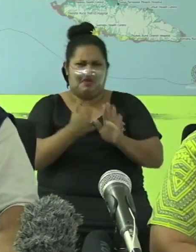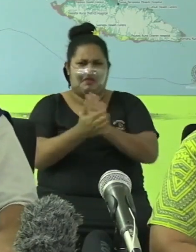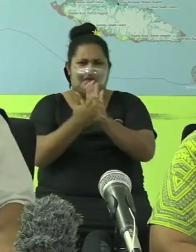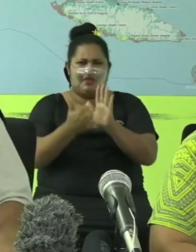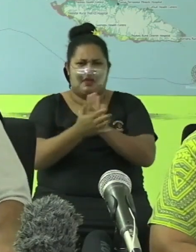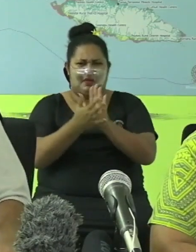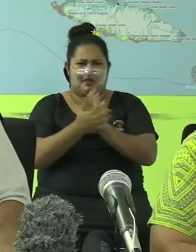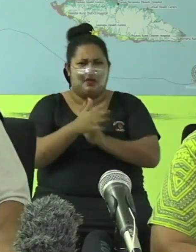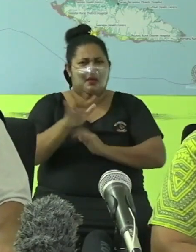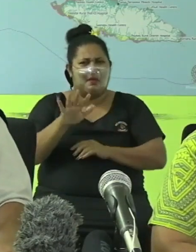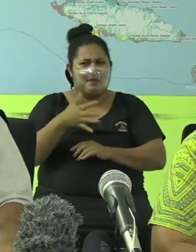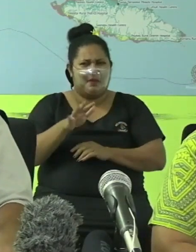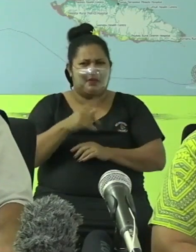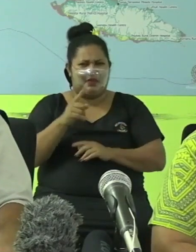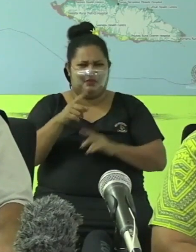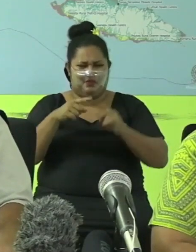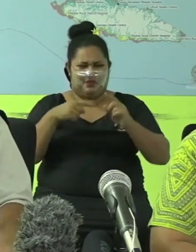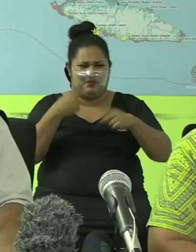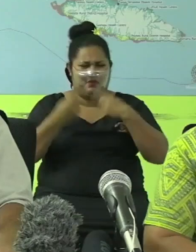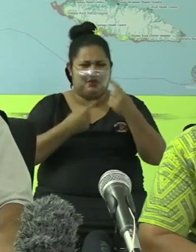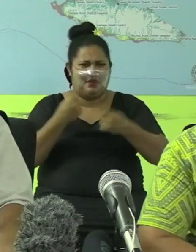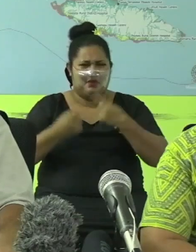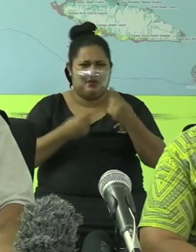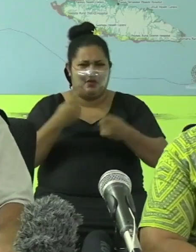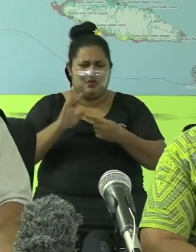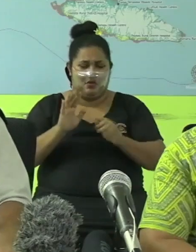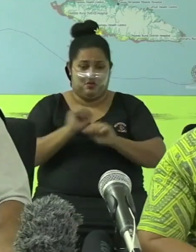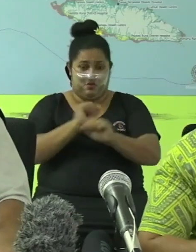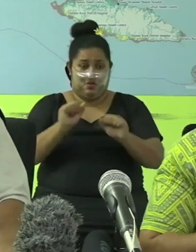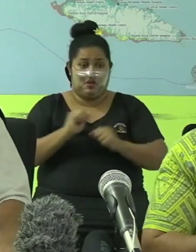ia masalo o se whaamutalanga leo rea ngai ngol tātou